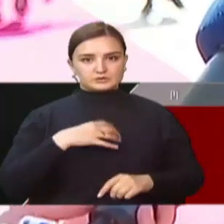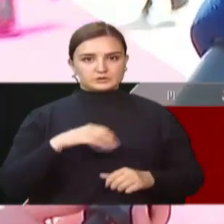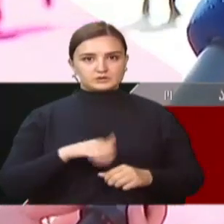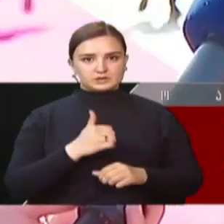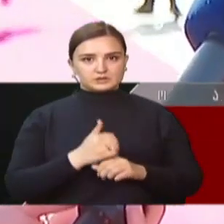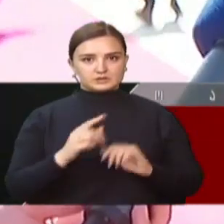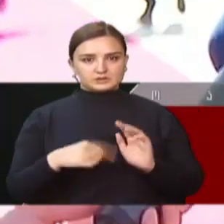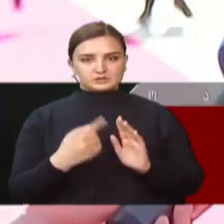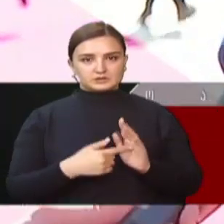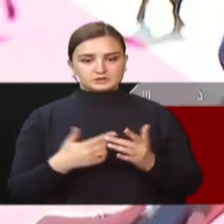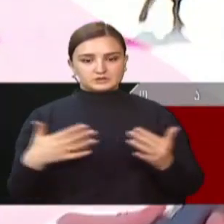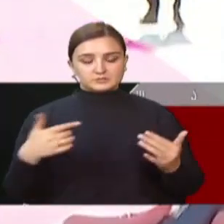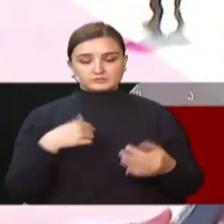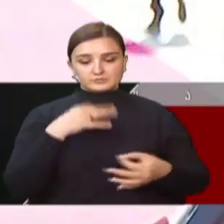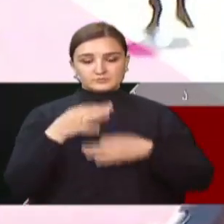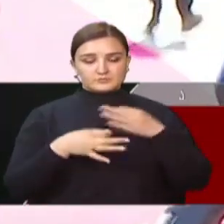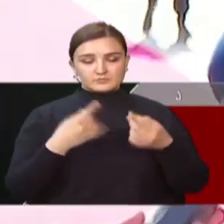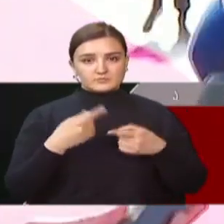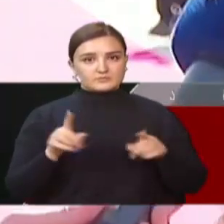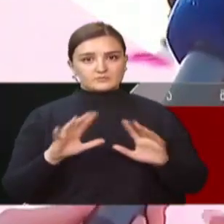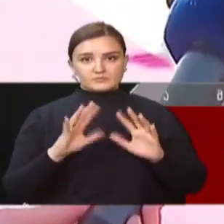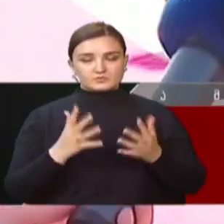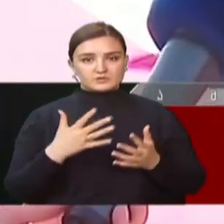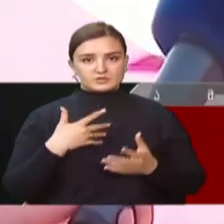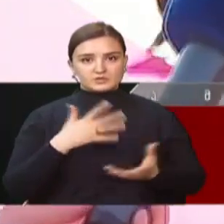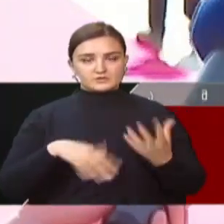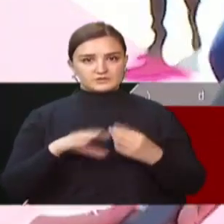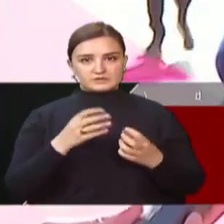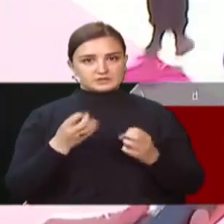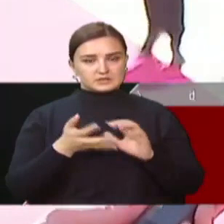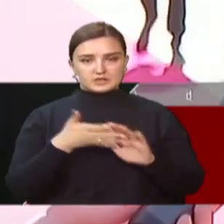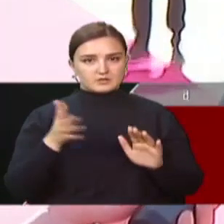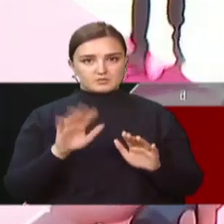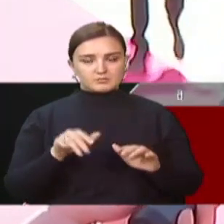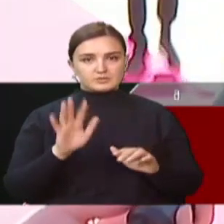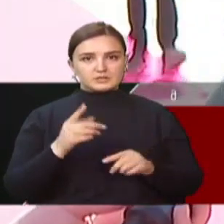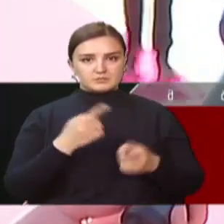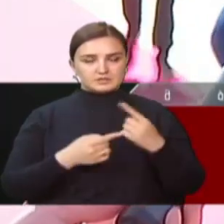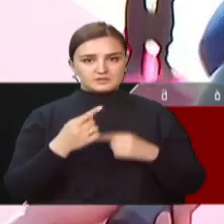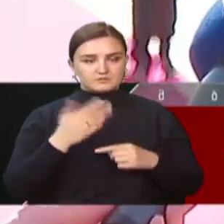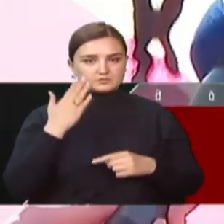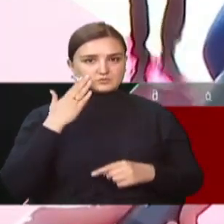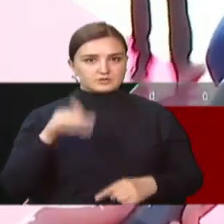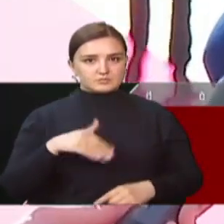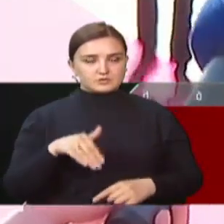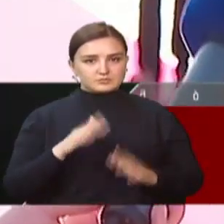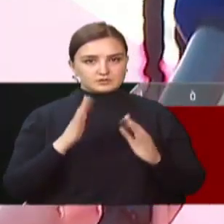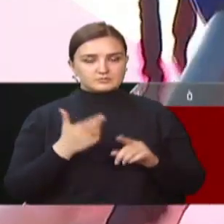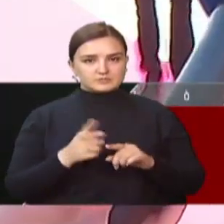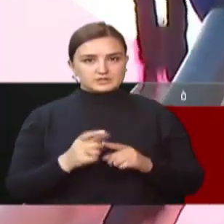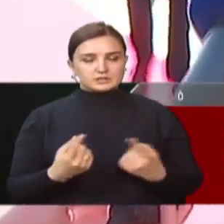და ვუთხარი რომ წინა შემთხვევაში რა თქმა უნდა ჩვენც აბსოლუტურად გაუგებარი იქნება ეს იქნება მორიგი უსამართლობა და იქნება ძალიან